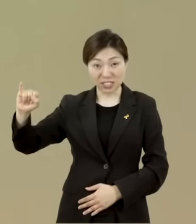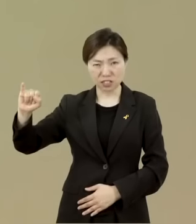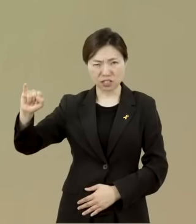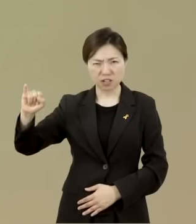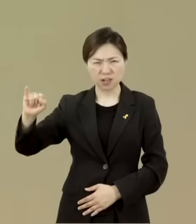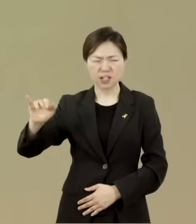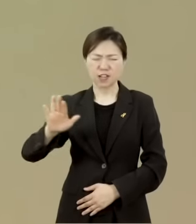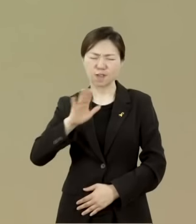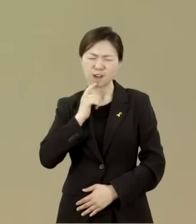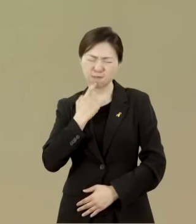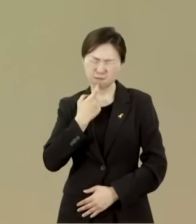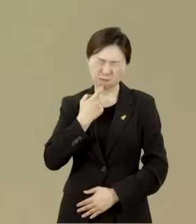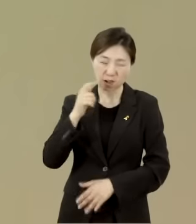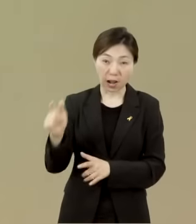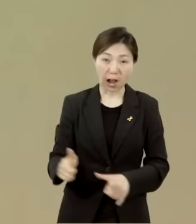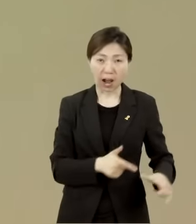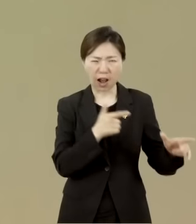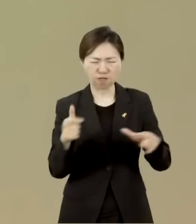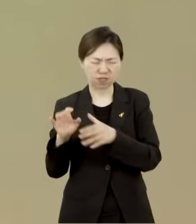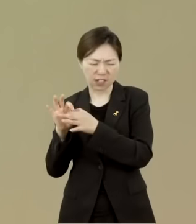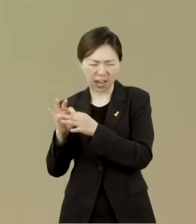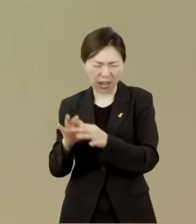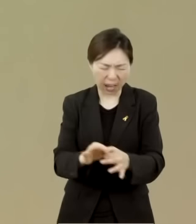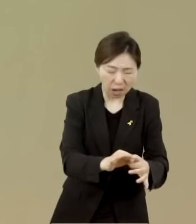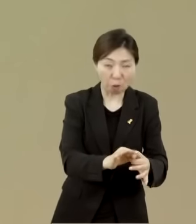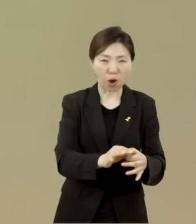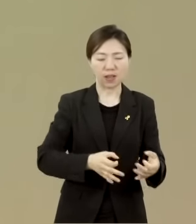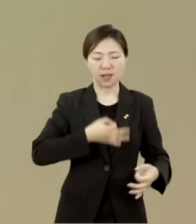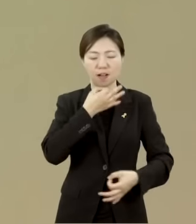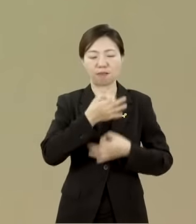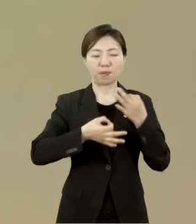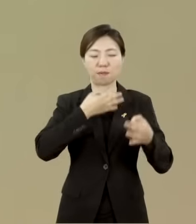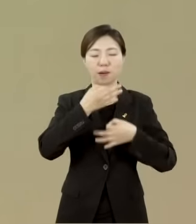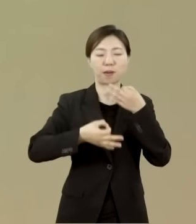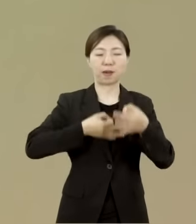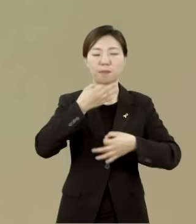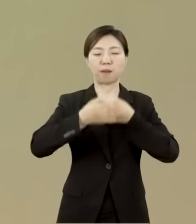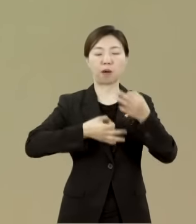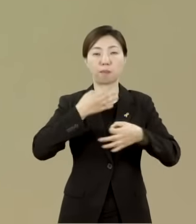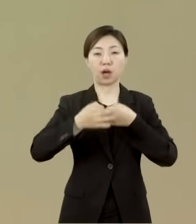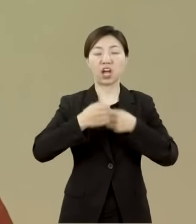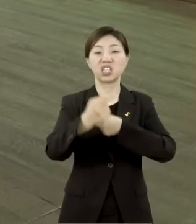대다라니를 한창 그냥 하루 종일 신묘장구 대다라니 독송했는데